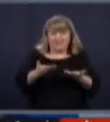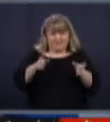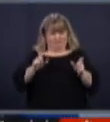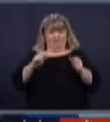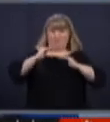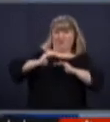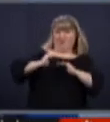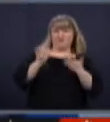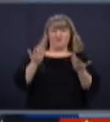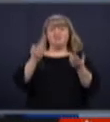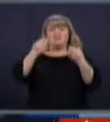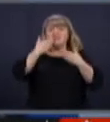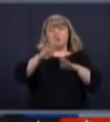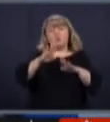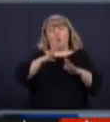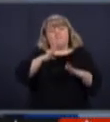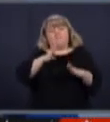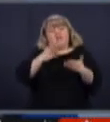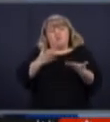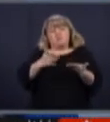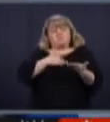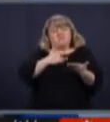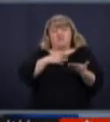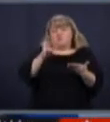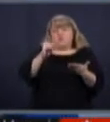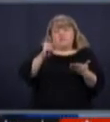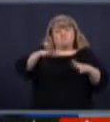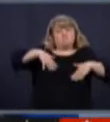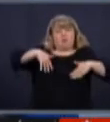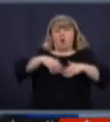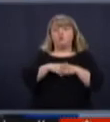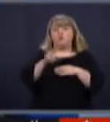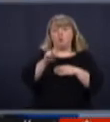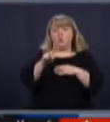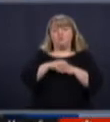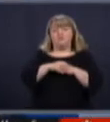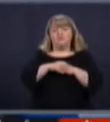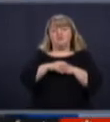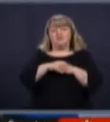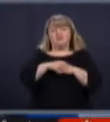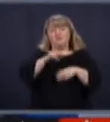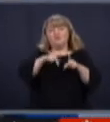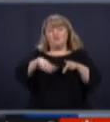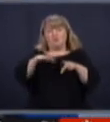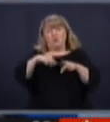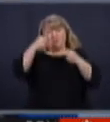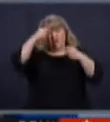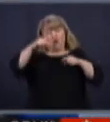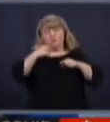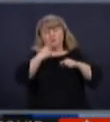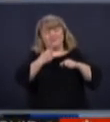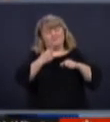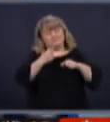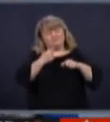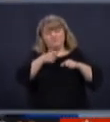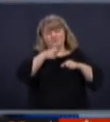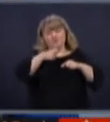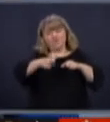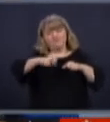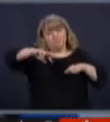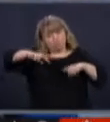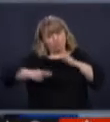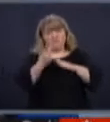des zones basses, puis tout le monde s'entend pour dire... Je n'aime pas ça dire ça, mais qu'il va y probablement avoir une deuxième vague dans le contexte